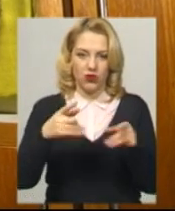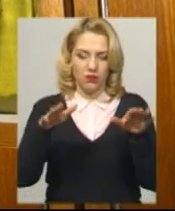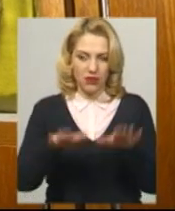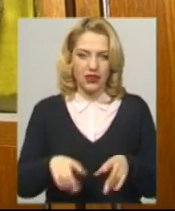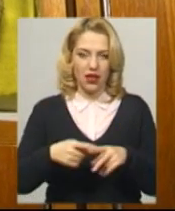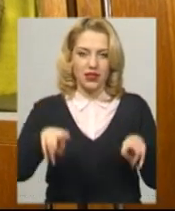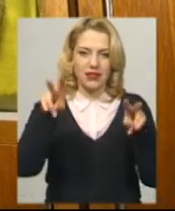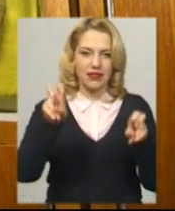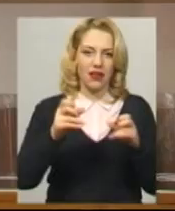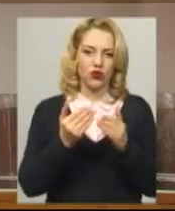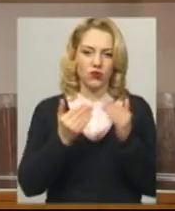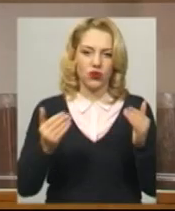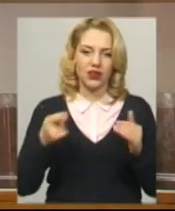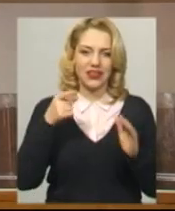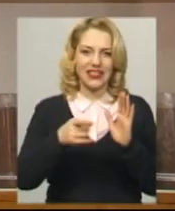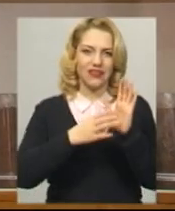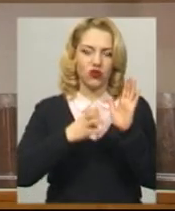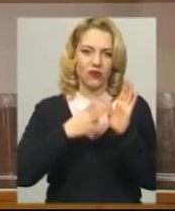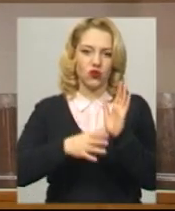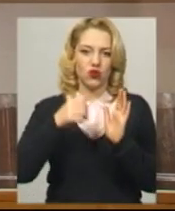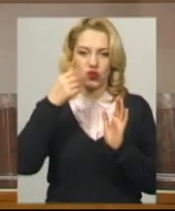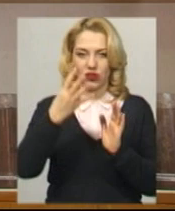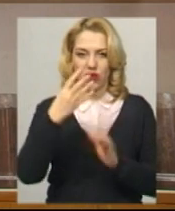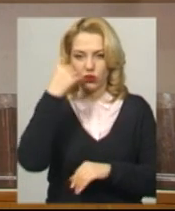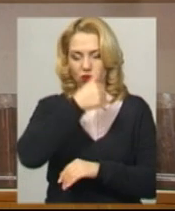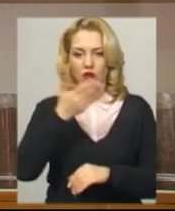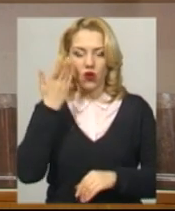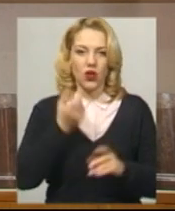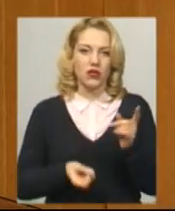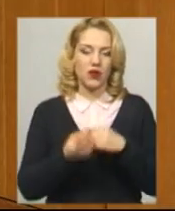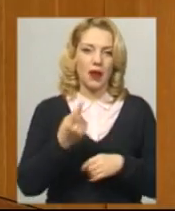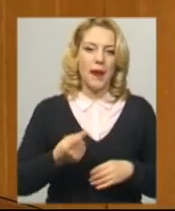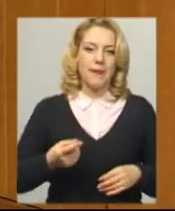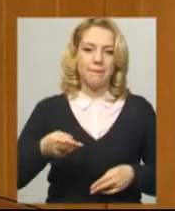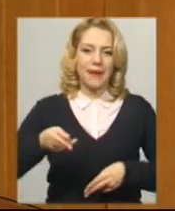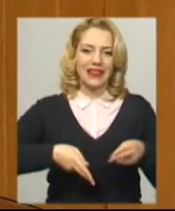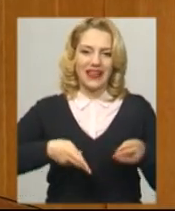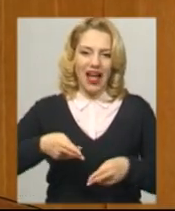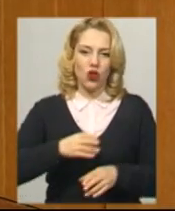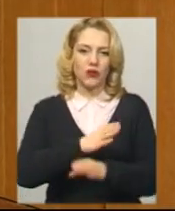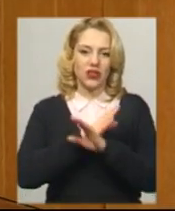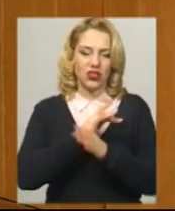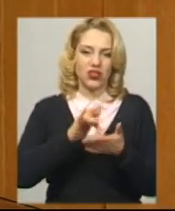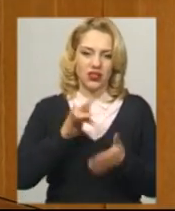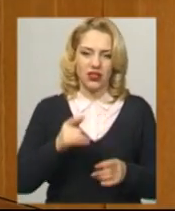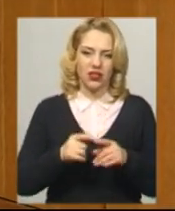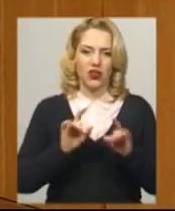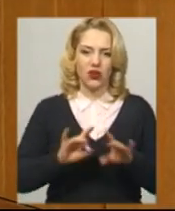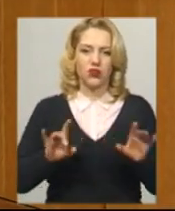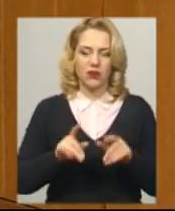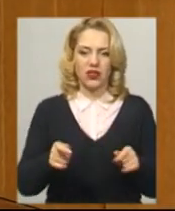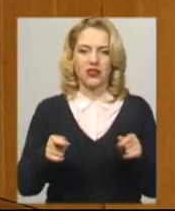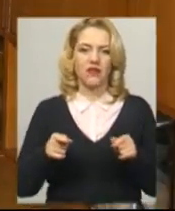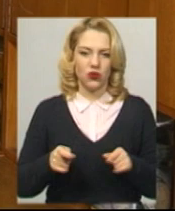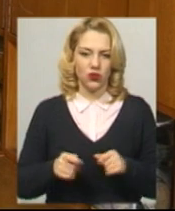у 1994 році, коли утворився патологоанатомічний центр, розповідає завідувачка відділенням дитячої патології центру